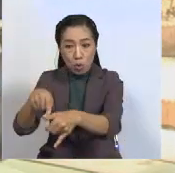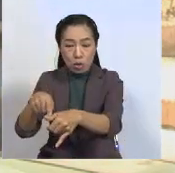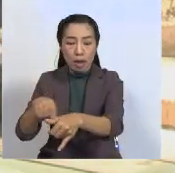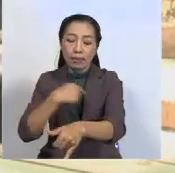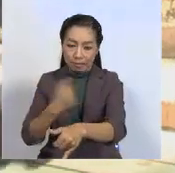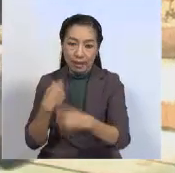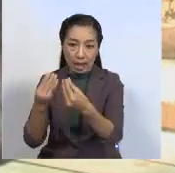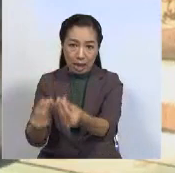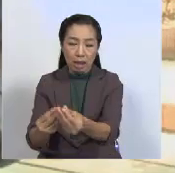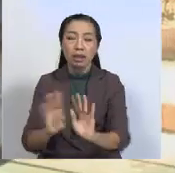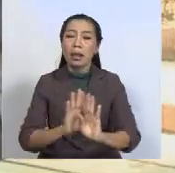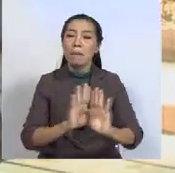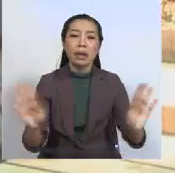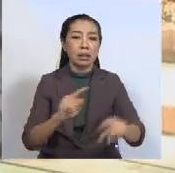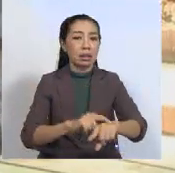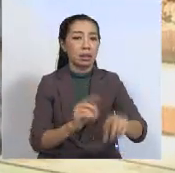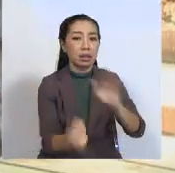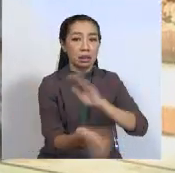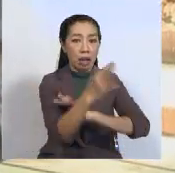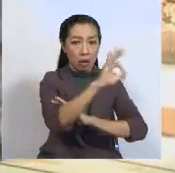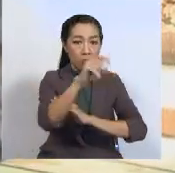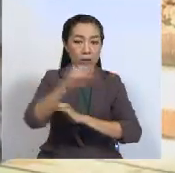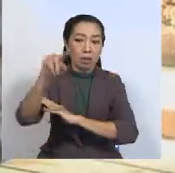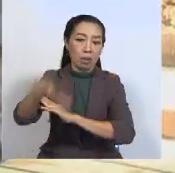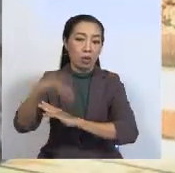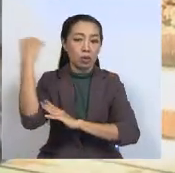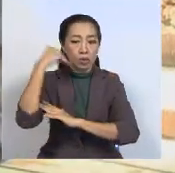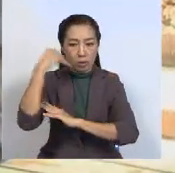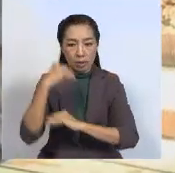ามปกติตั้งแต่เวลา 9:00 น.ถึง 17:00 น.ของทุกวันครับ ขอบคุณคุณ